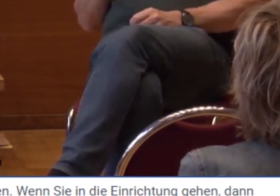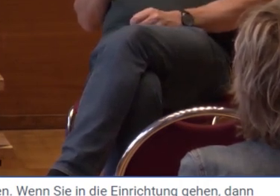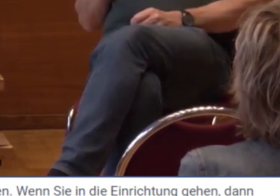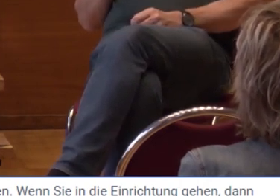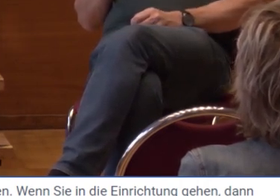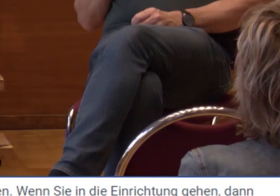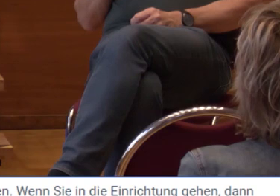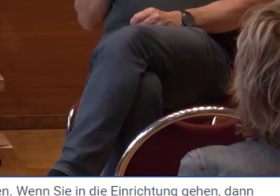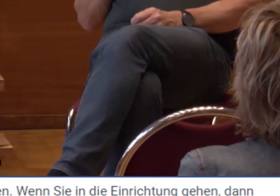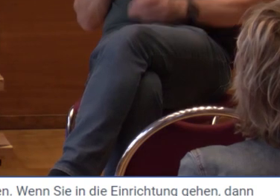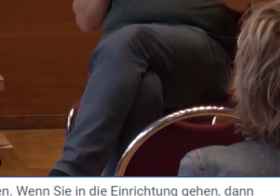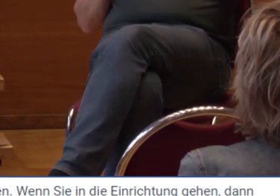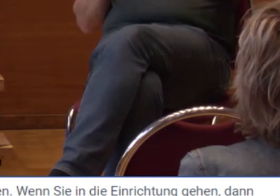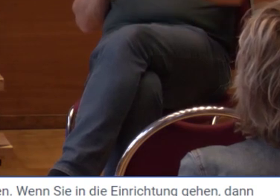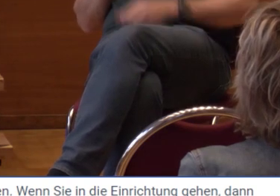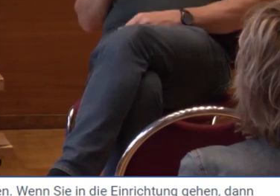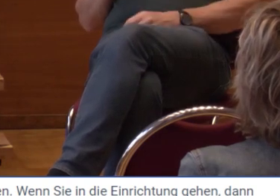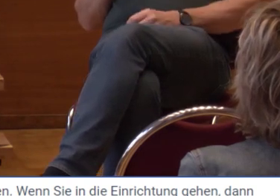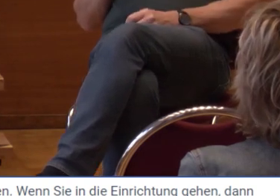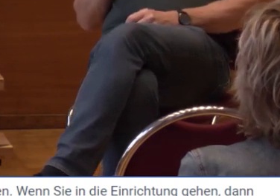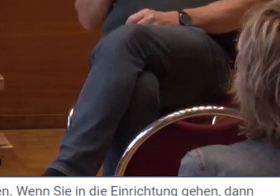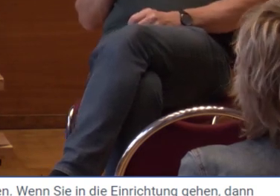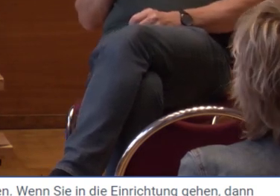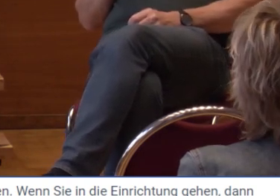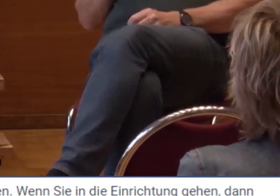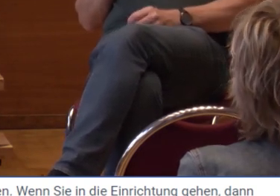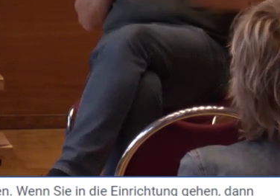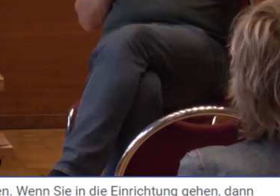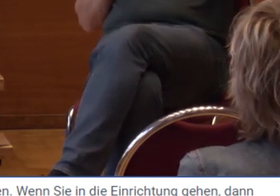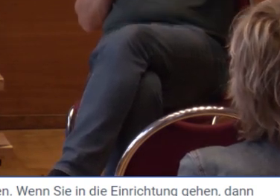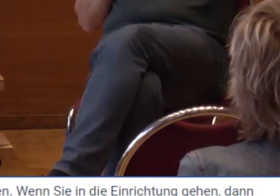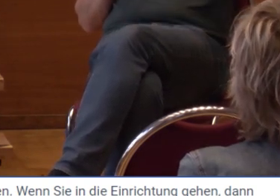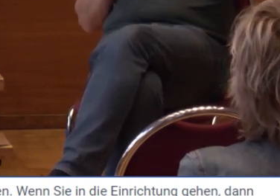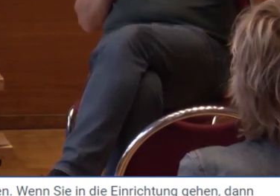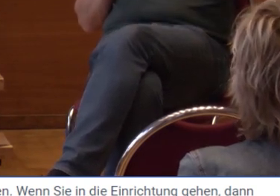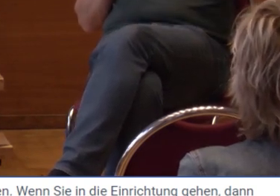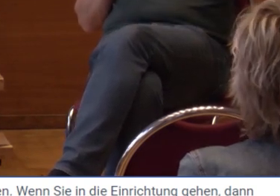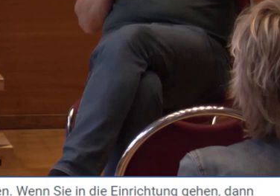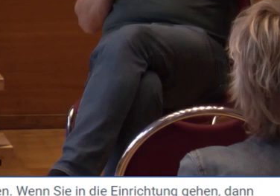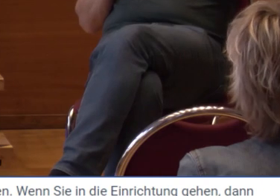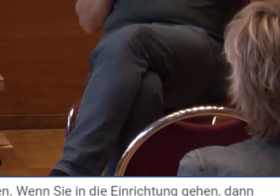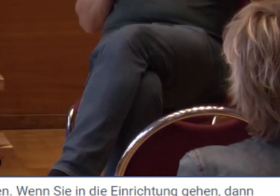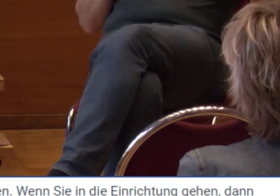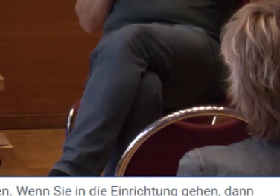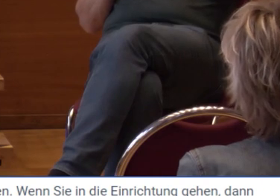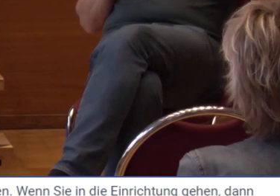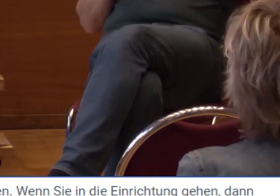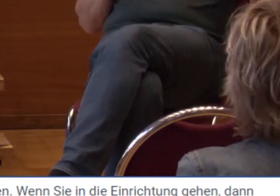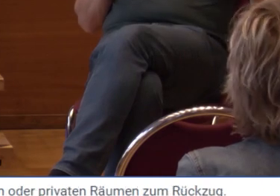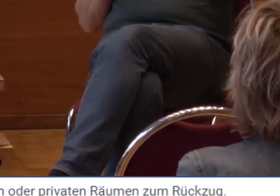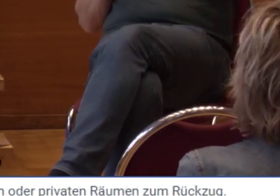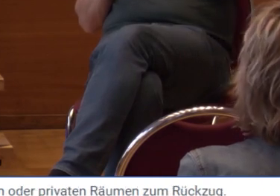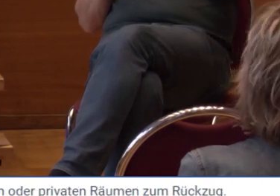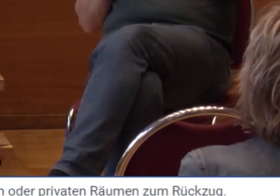und dann verweisen wir faktisch auf eine also es gibt so ein Diagramm für